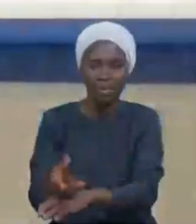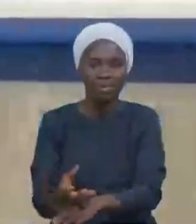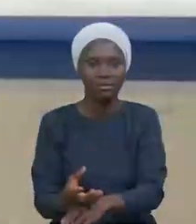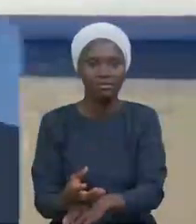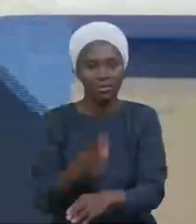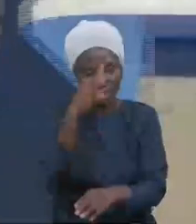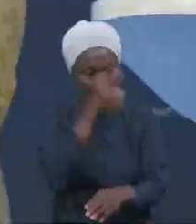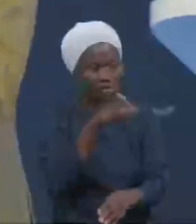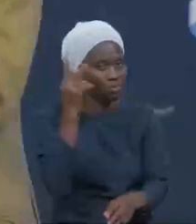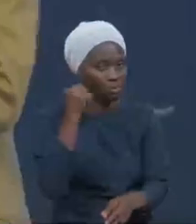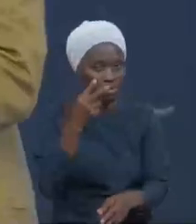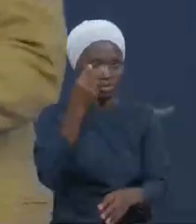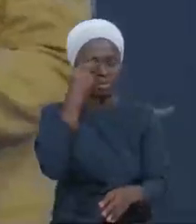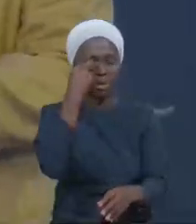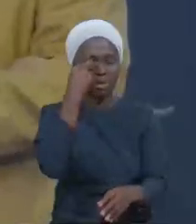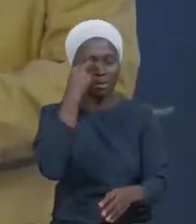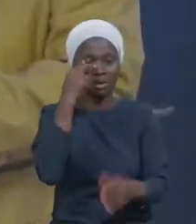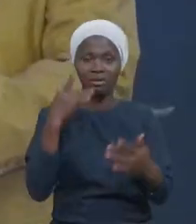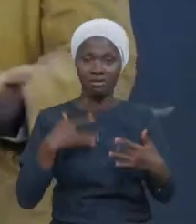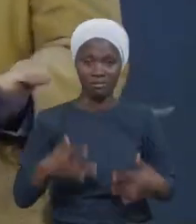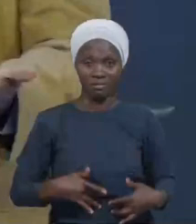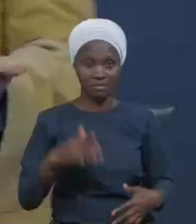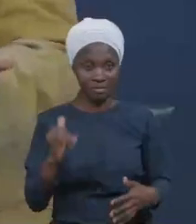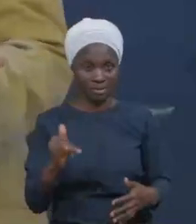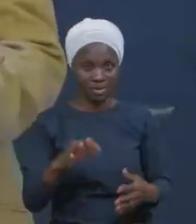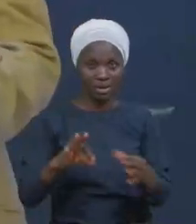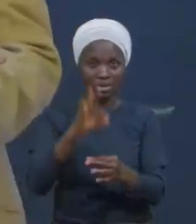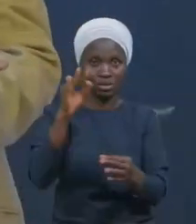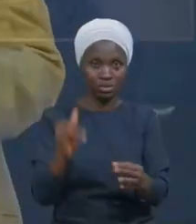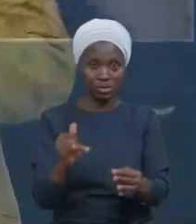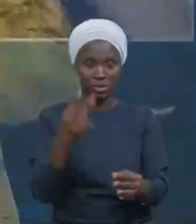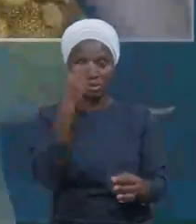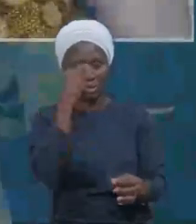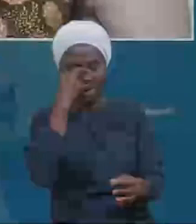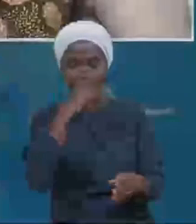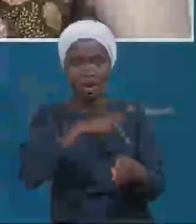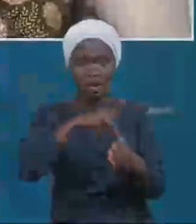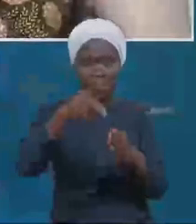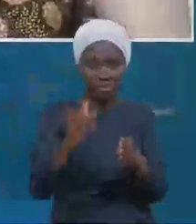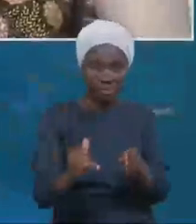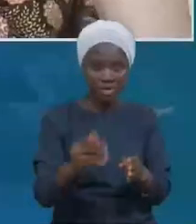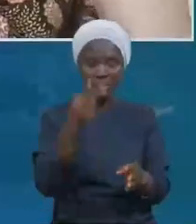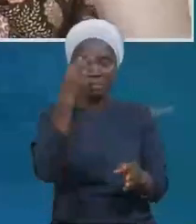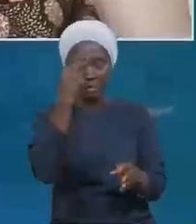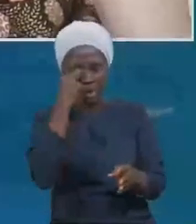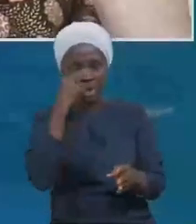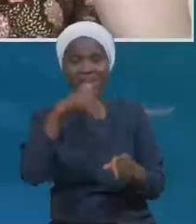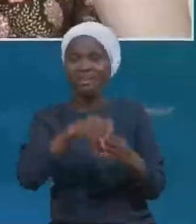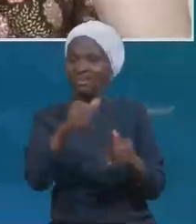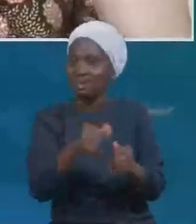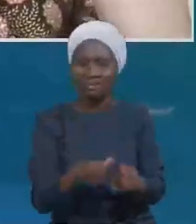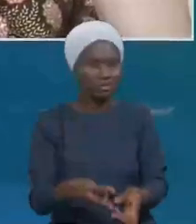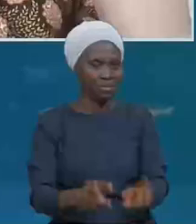il était aveugle spirituellement, il était aveugle professionnellement, il était aveugle dans tous les domaines, il